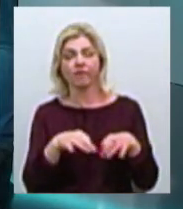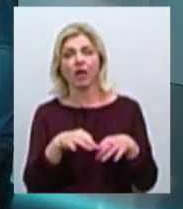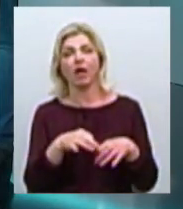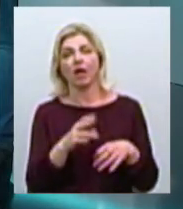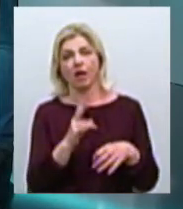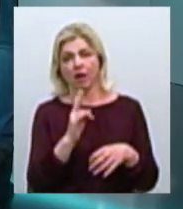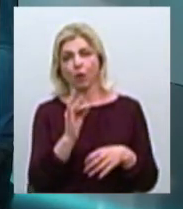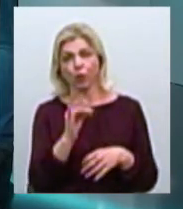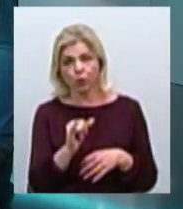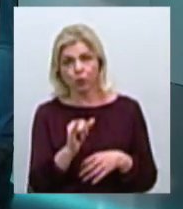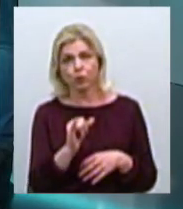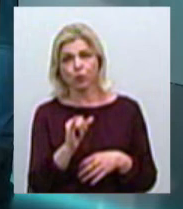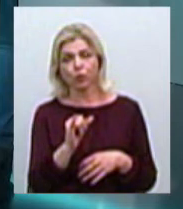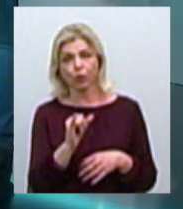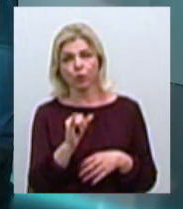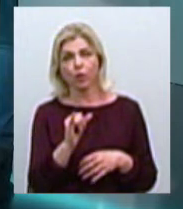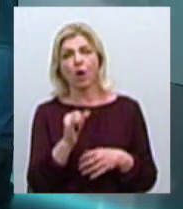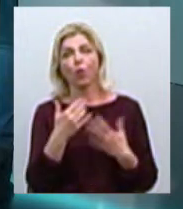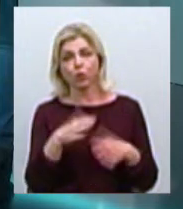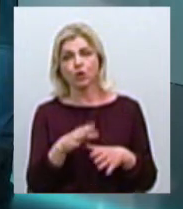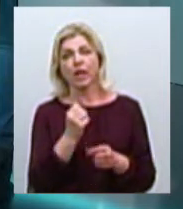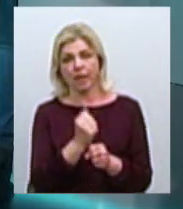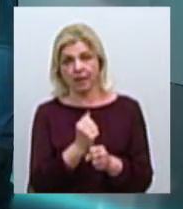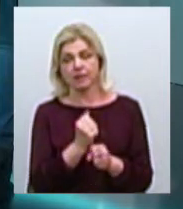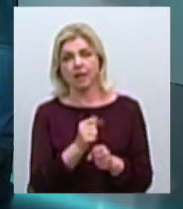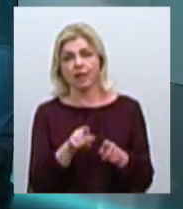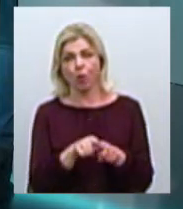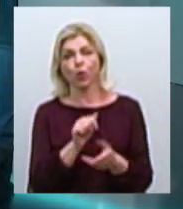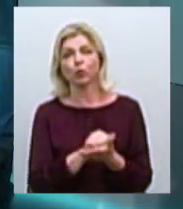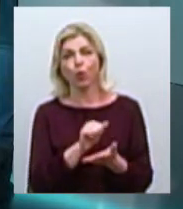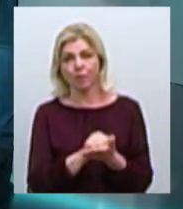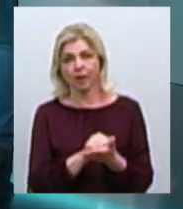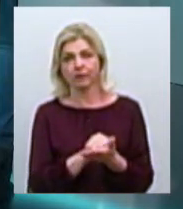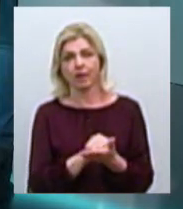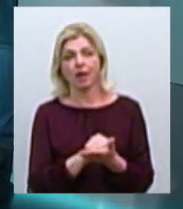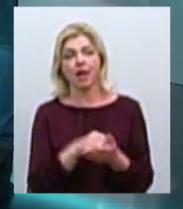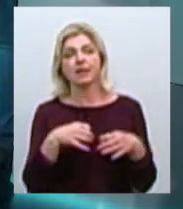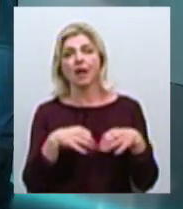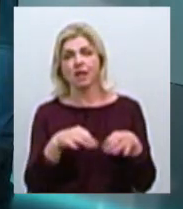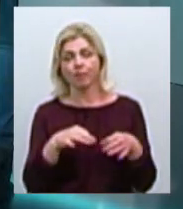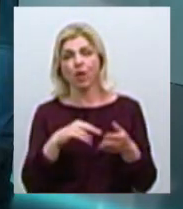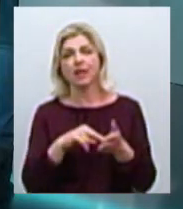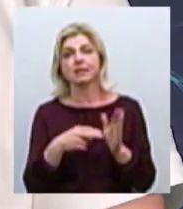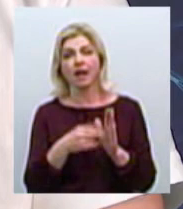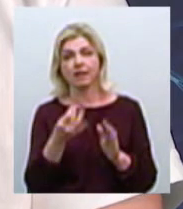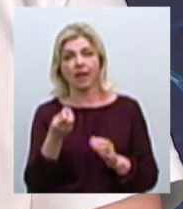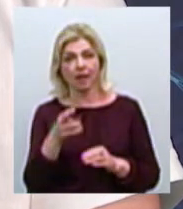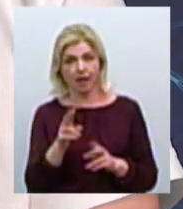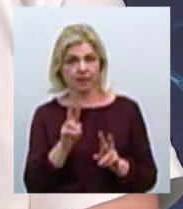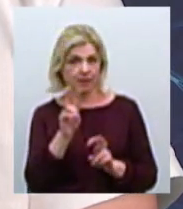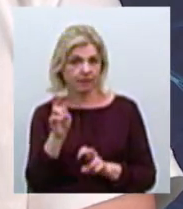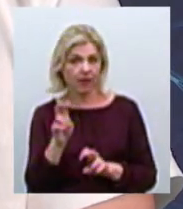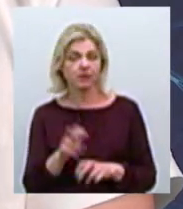создала... уже есть какой-то документ, по-моему, транспортная стратегия, если я не ошибаюсь, называется,